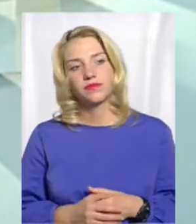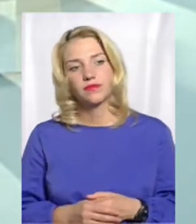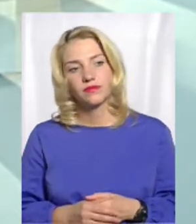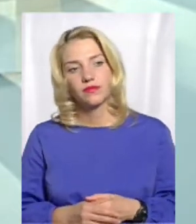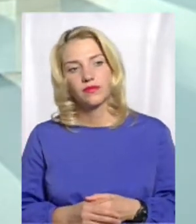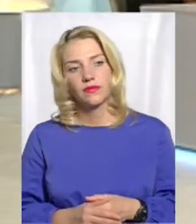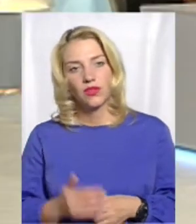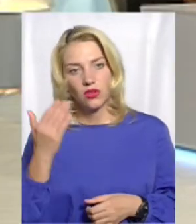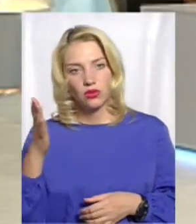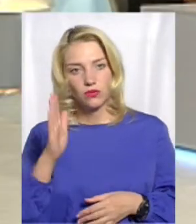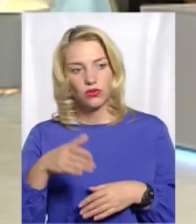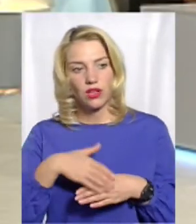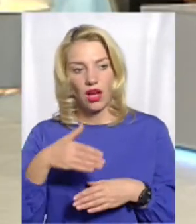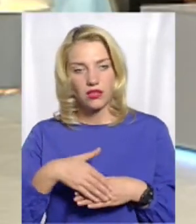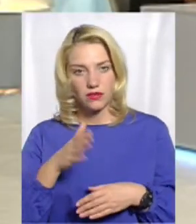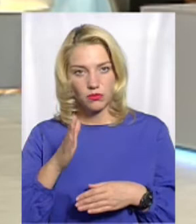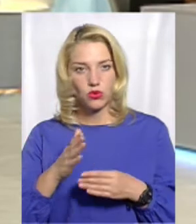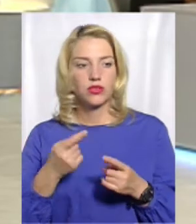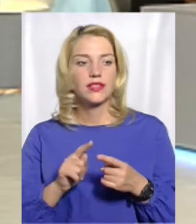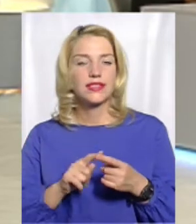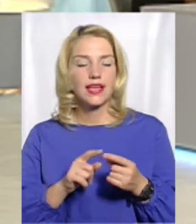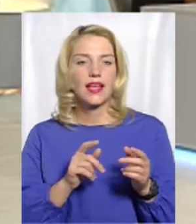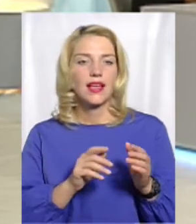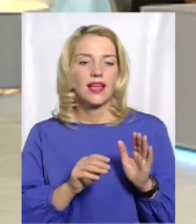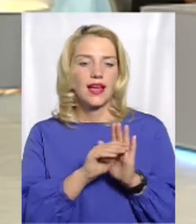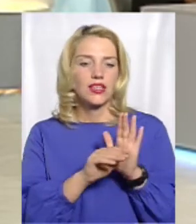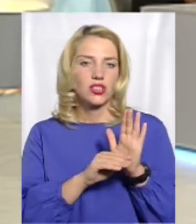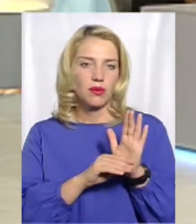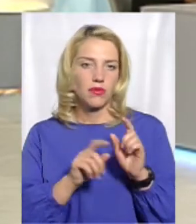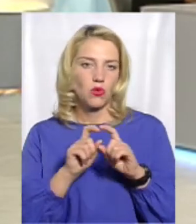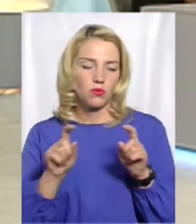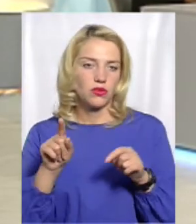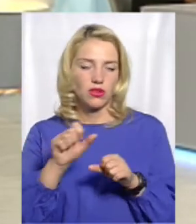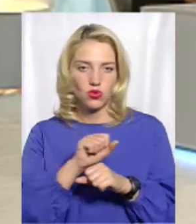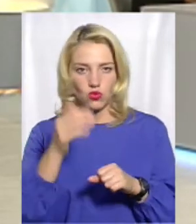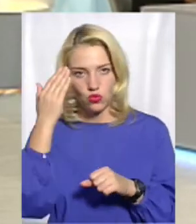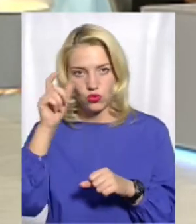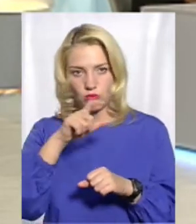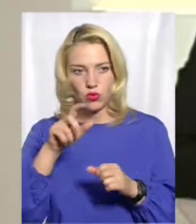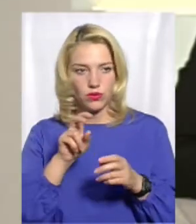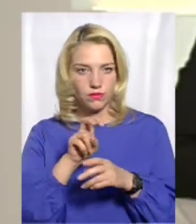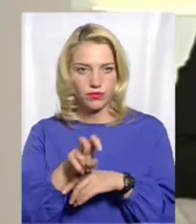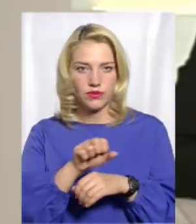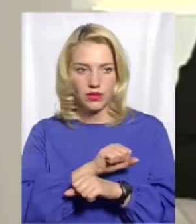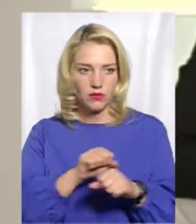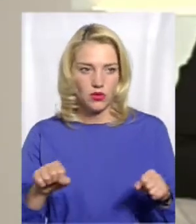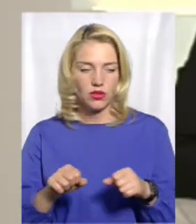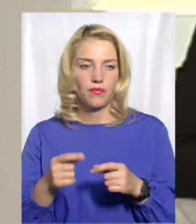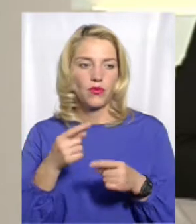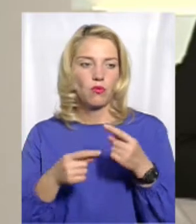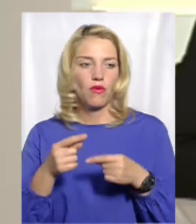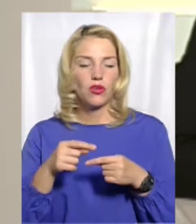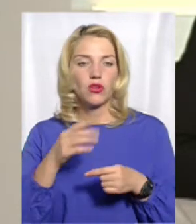телеглядач, його потім накажуть за це. Це режимний об'єкт, і туди не можна по стороннім людям. Повернемось до